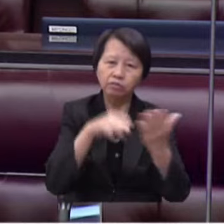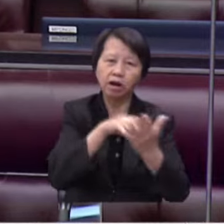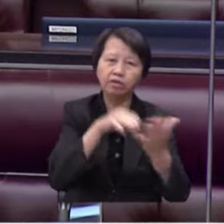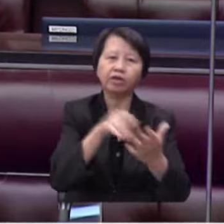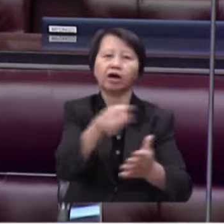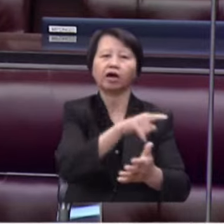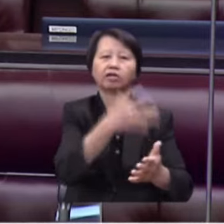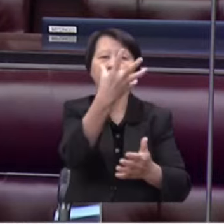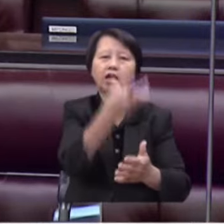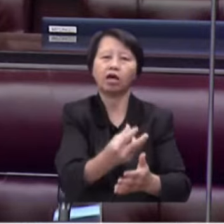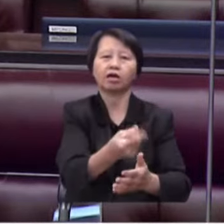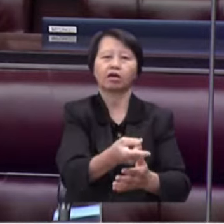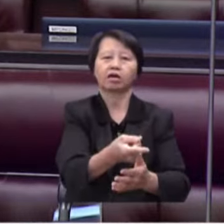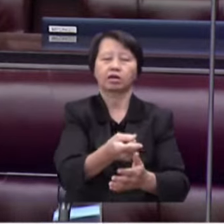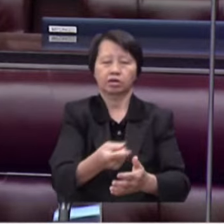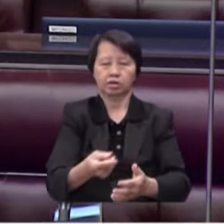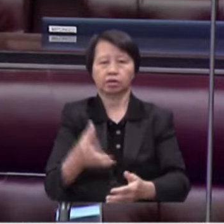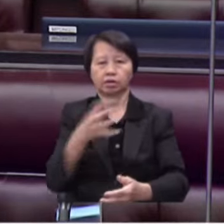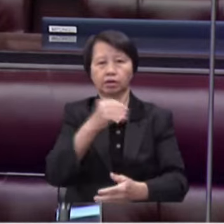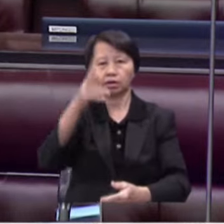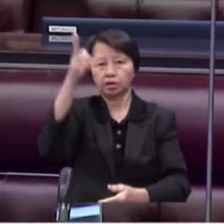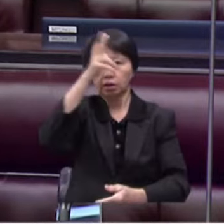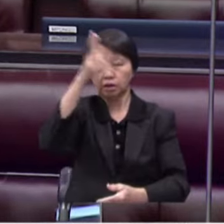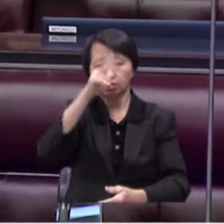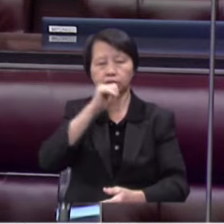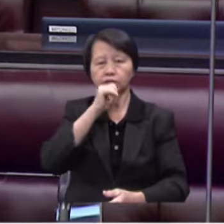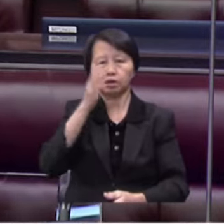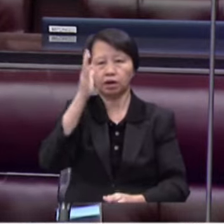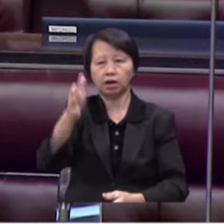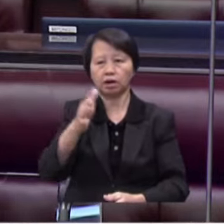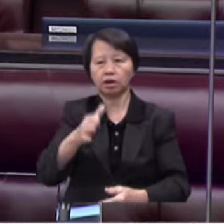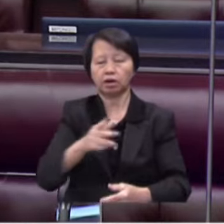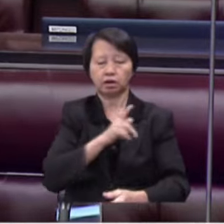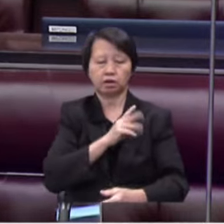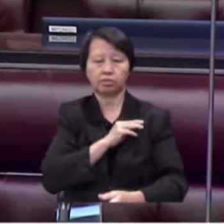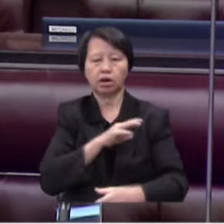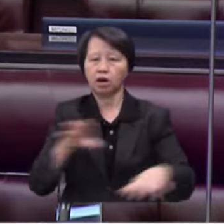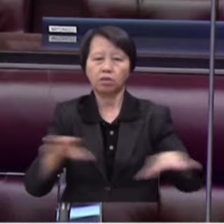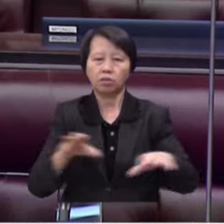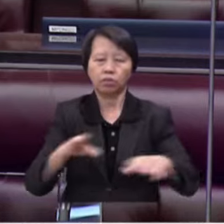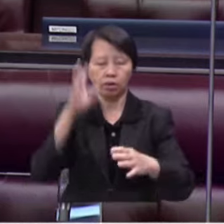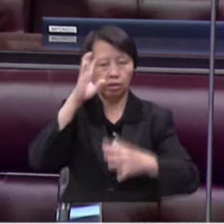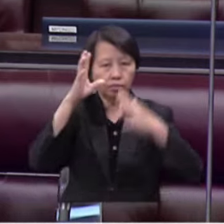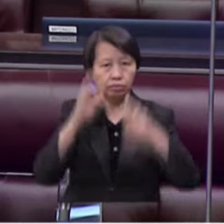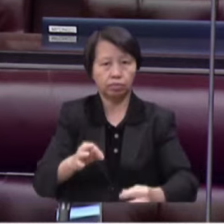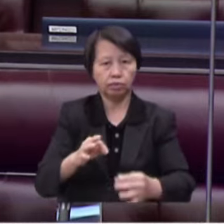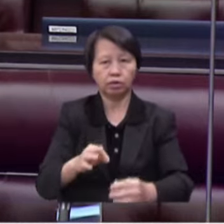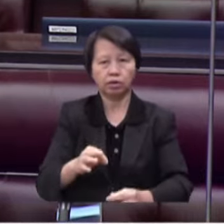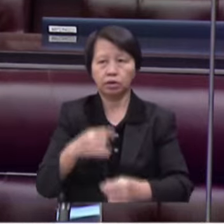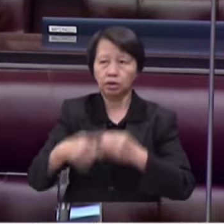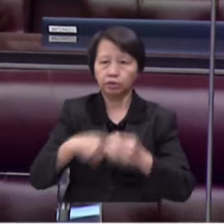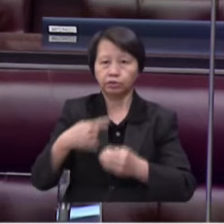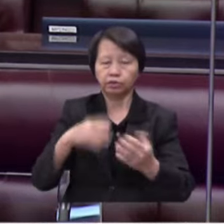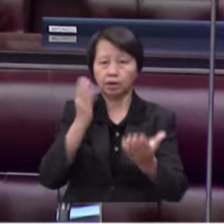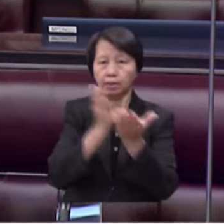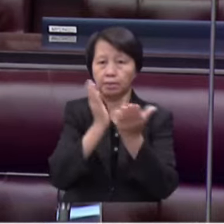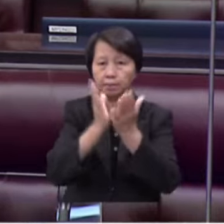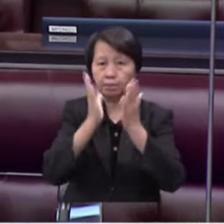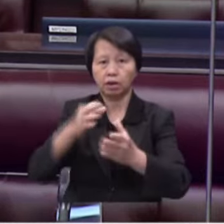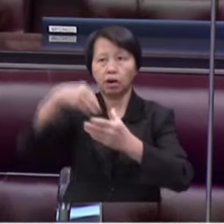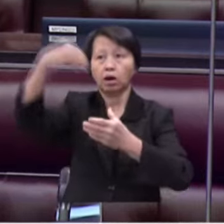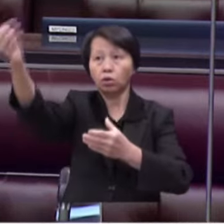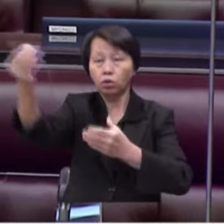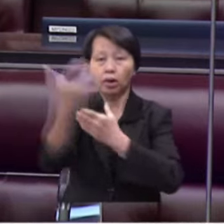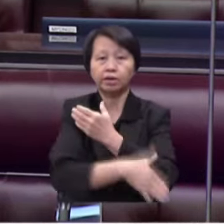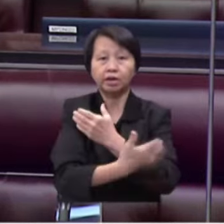dan kemudian juga tidak akan membuat Apa keputusan dari segi soal raja yang di